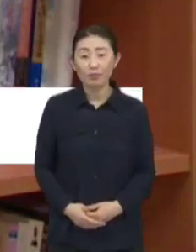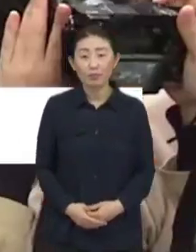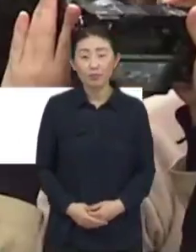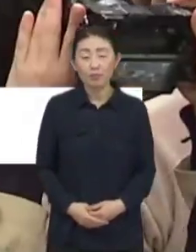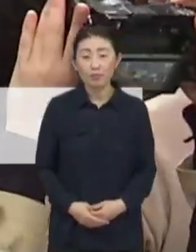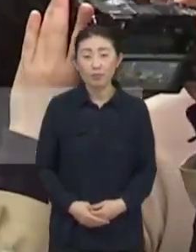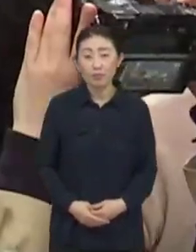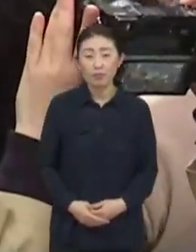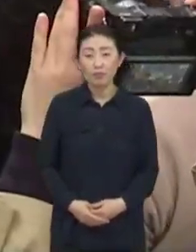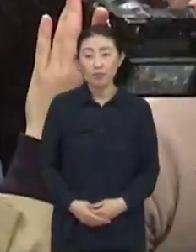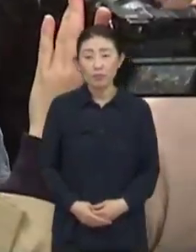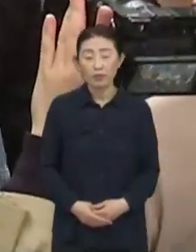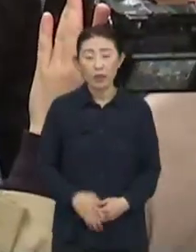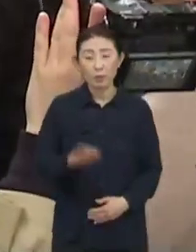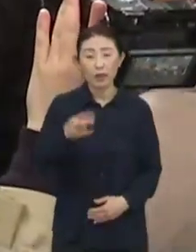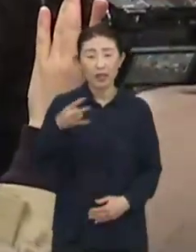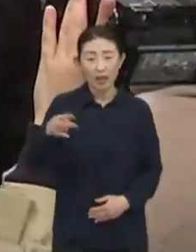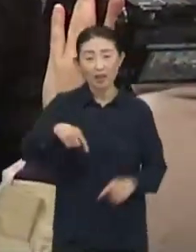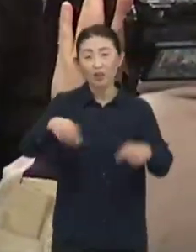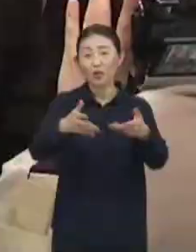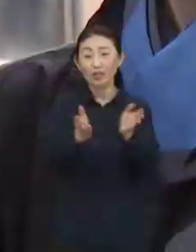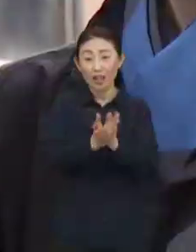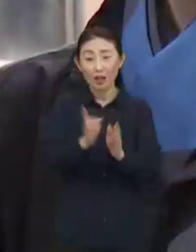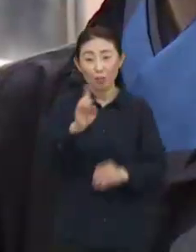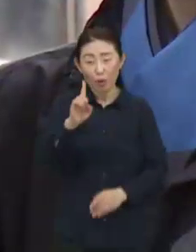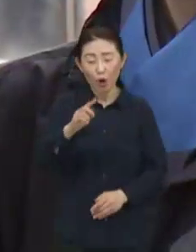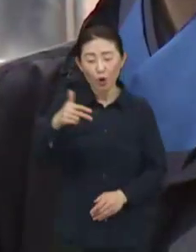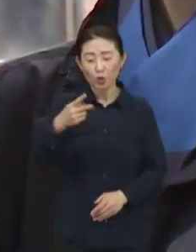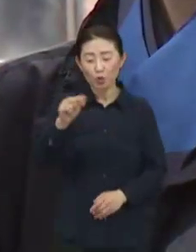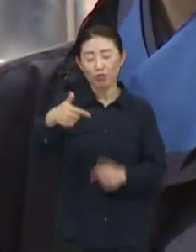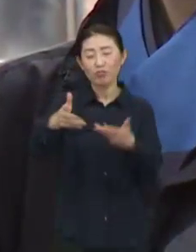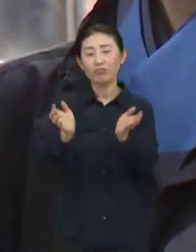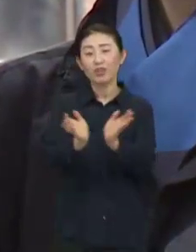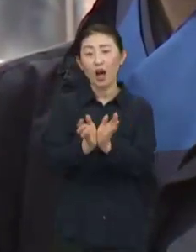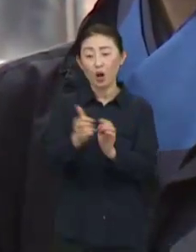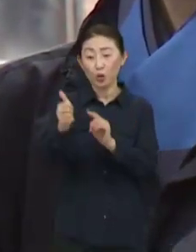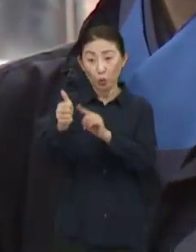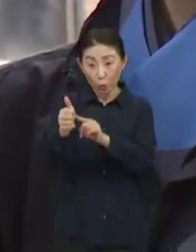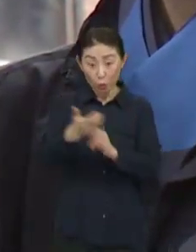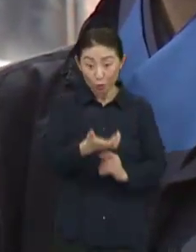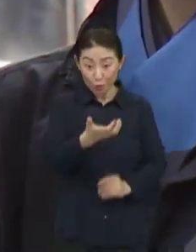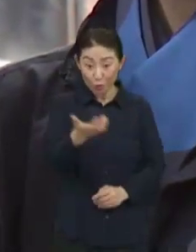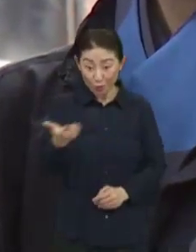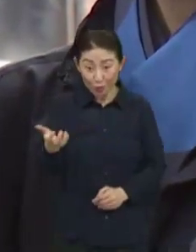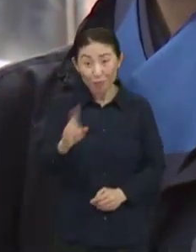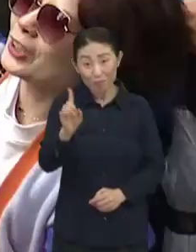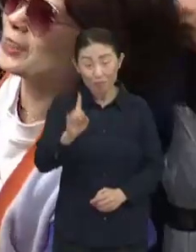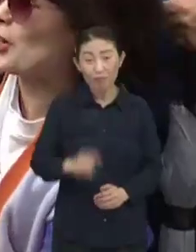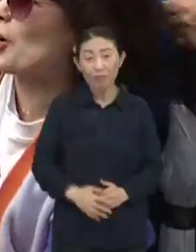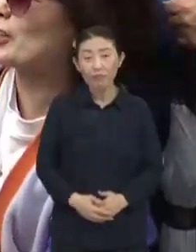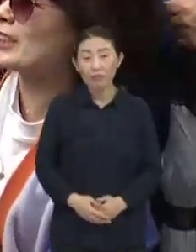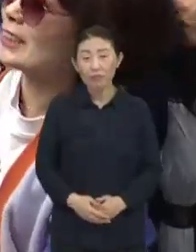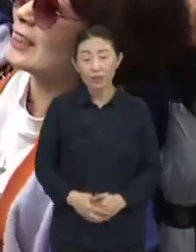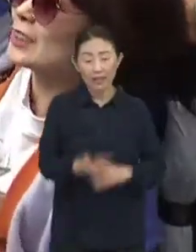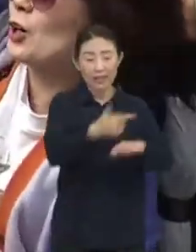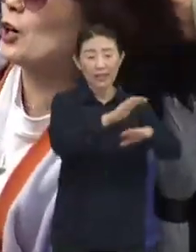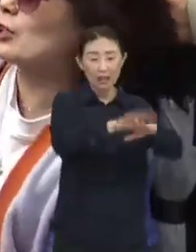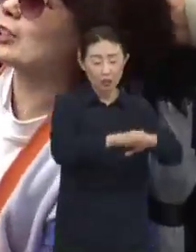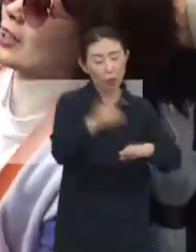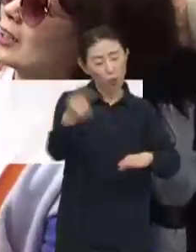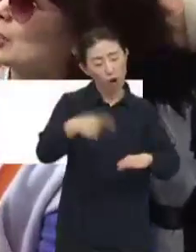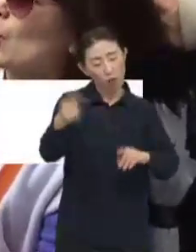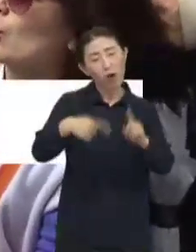아닐까. 비례정당 돌풍을 일으키고 있는 조국혁신당 조국 대표의 동선도 살펴봤습니다. 대전에 두